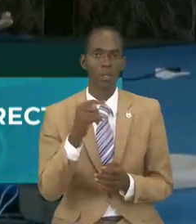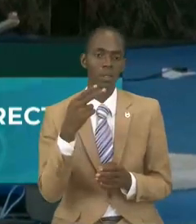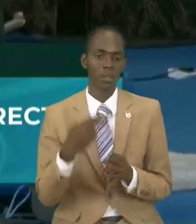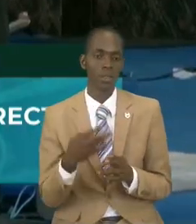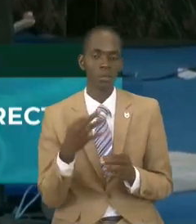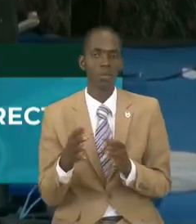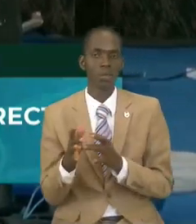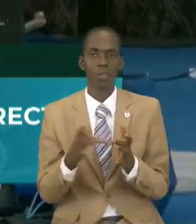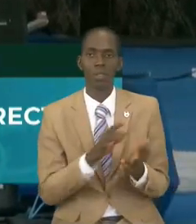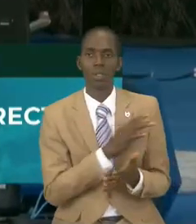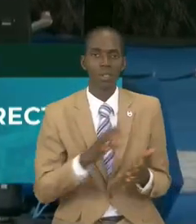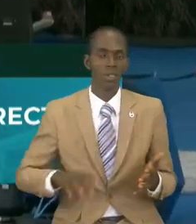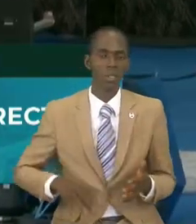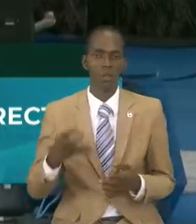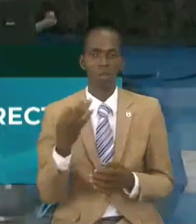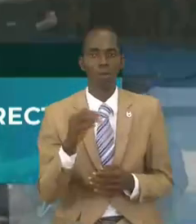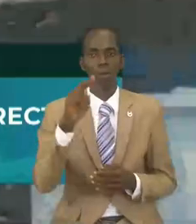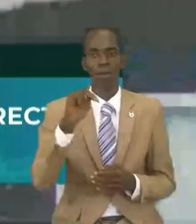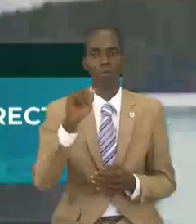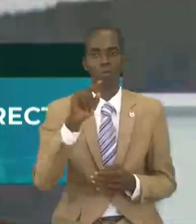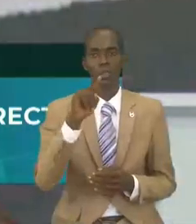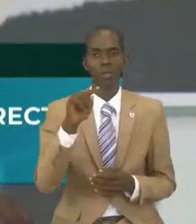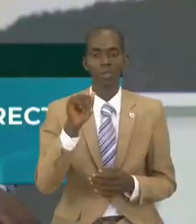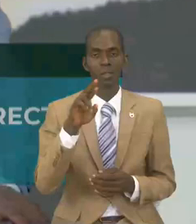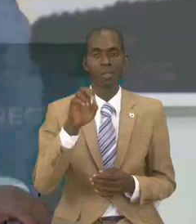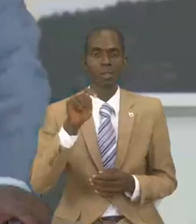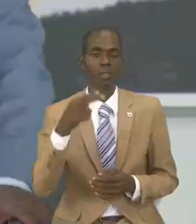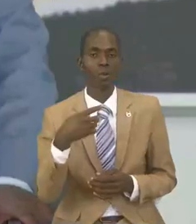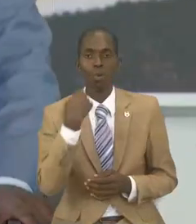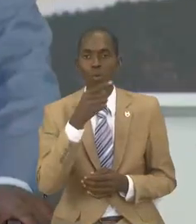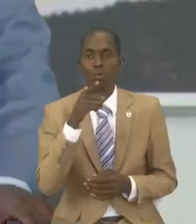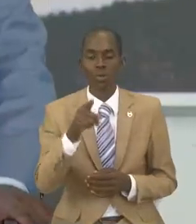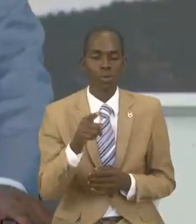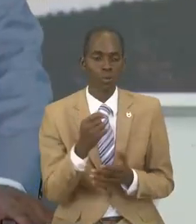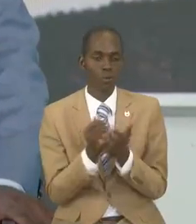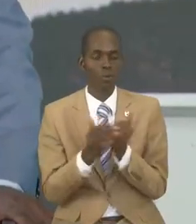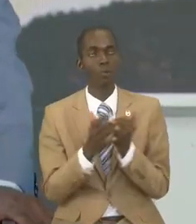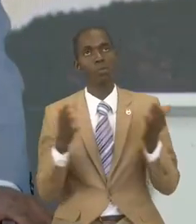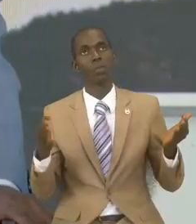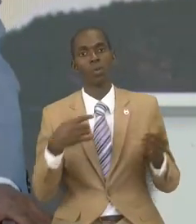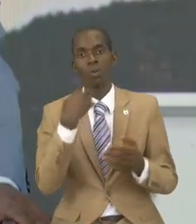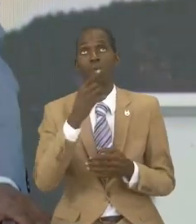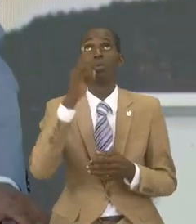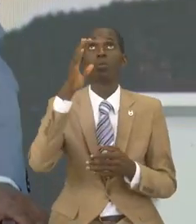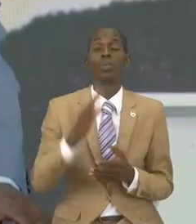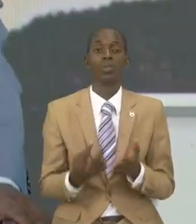Sachez-le tous et que tout le peuple d'Israël le sache. C'est par le nom de Jésus-Christ de Nazareth